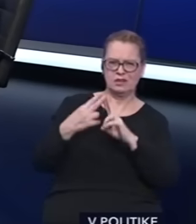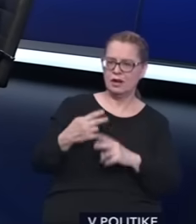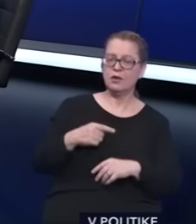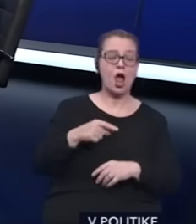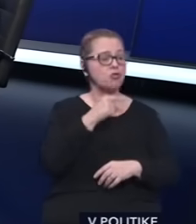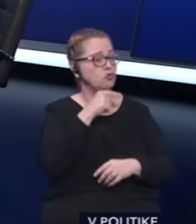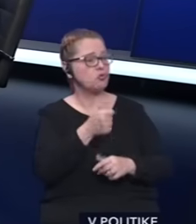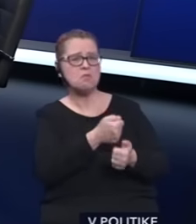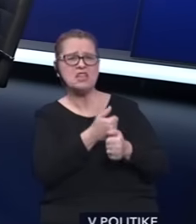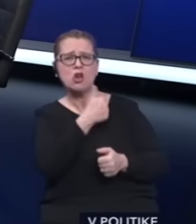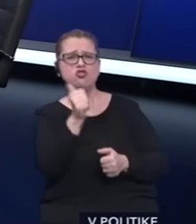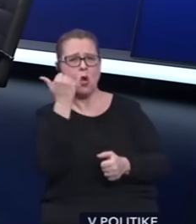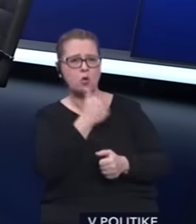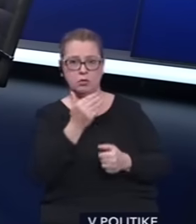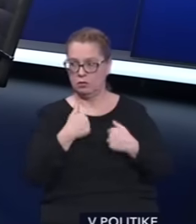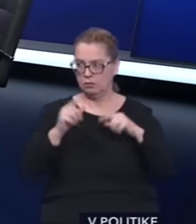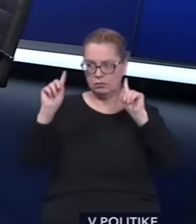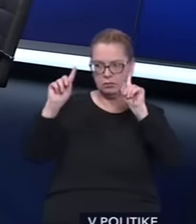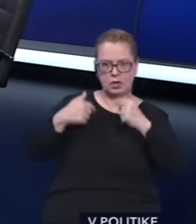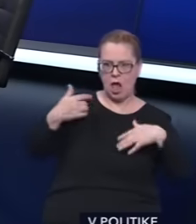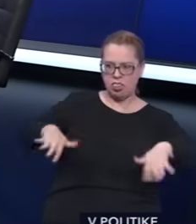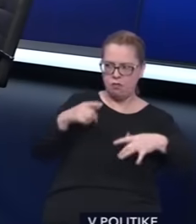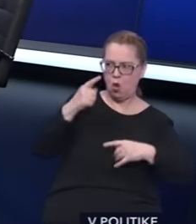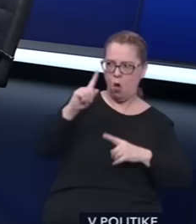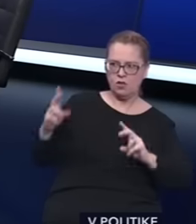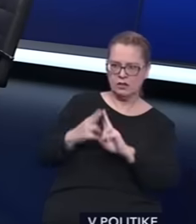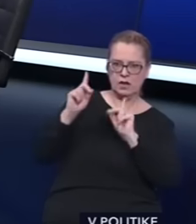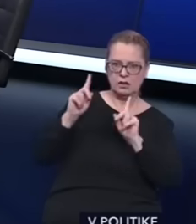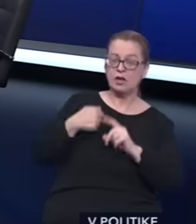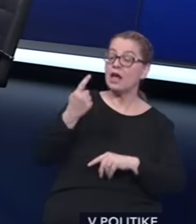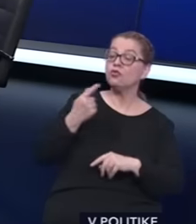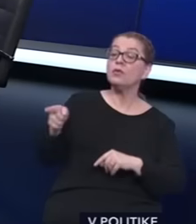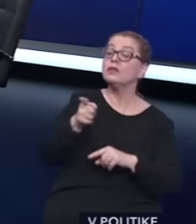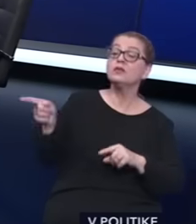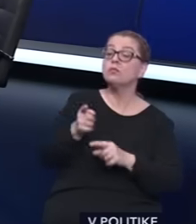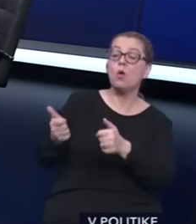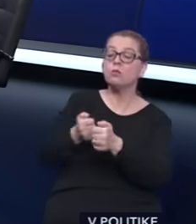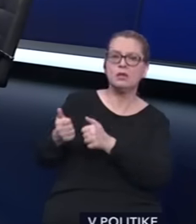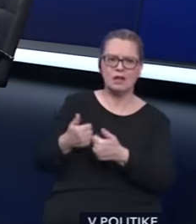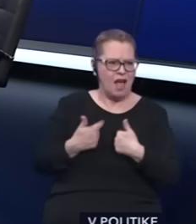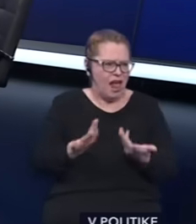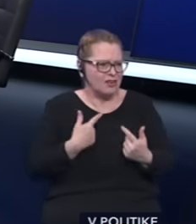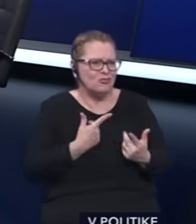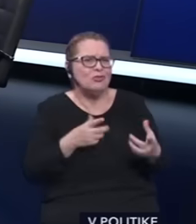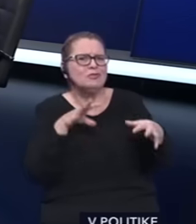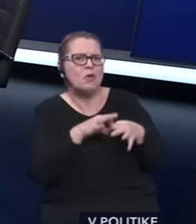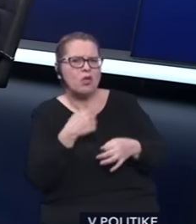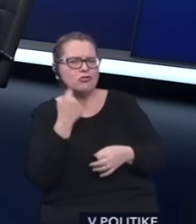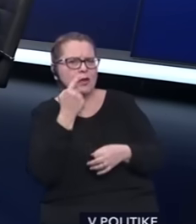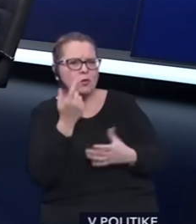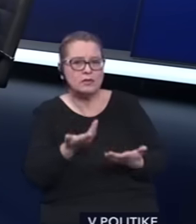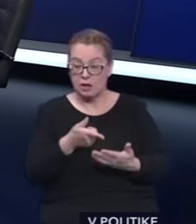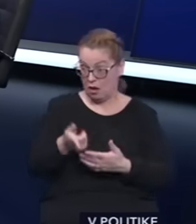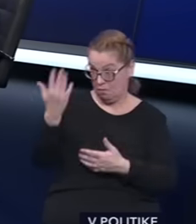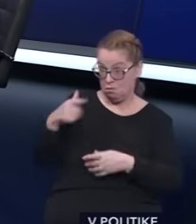Pán Danko, ja som jediný, nepovedal, že ste sa stretli. Tak viete čo, bol by som ja rád. Ja som povedal, že ste si s ňou písali SMS-ky. Čo mám s Kuciakom? Boli ste